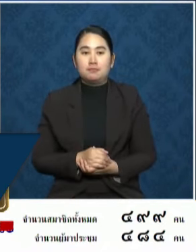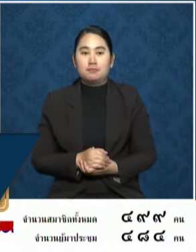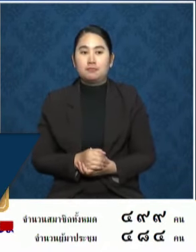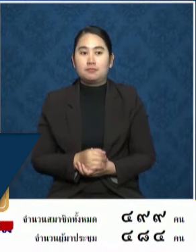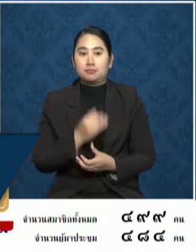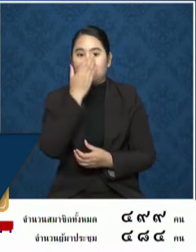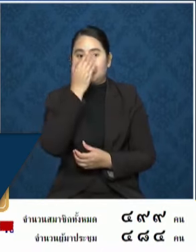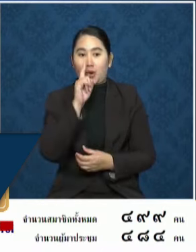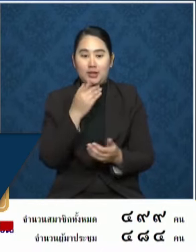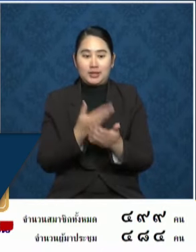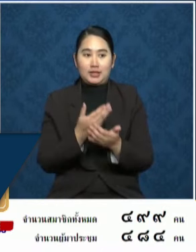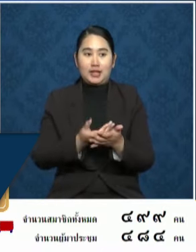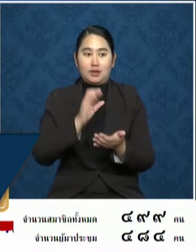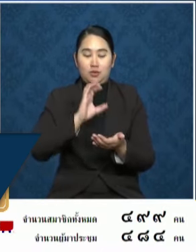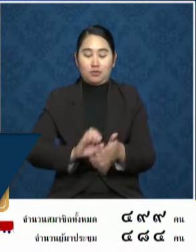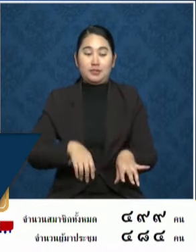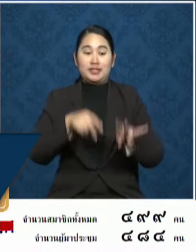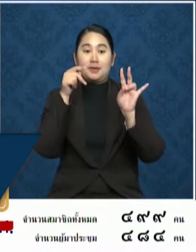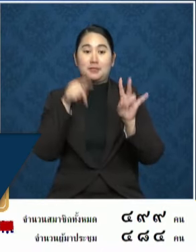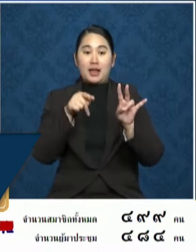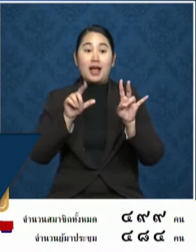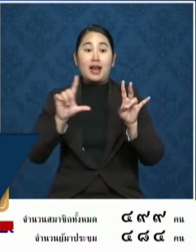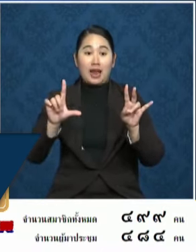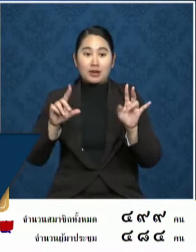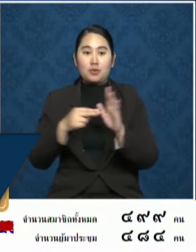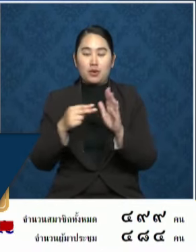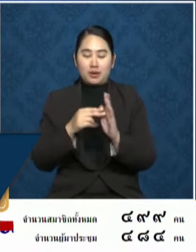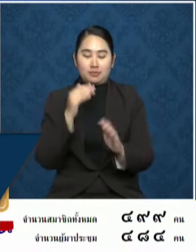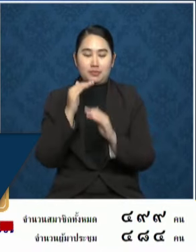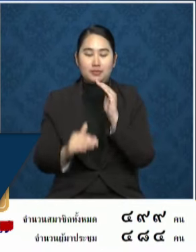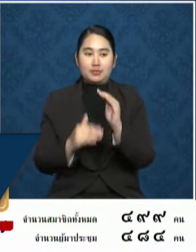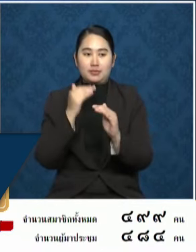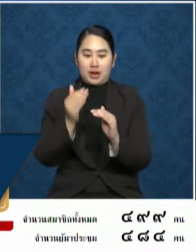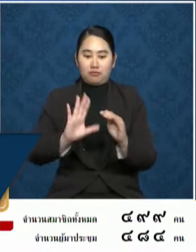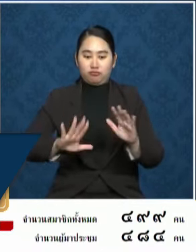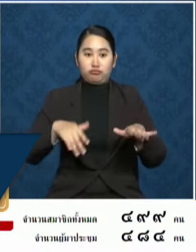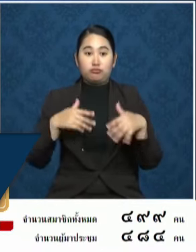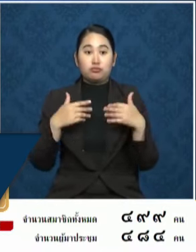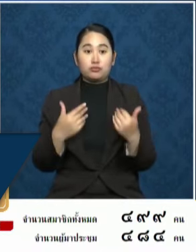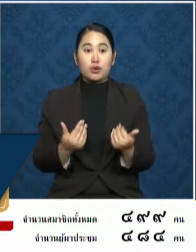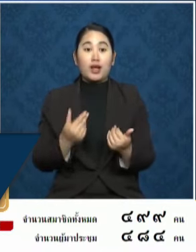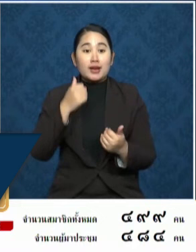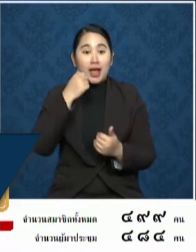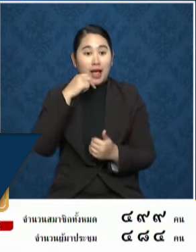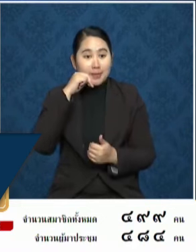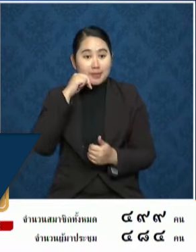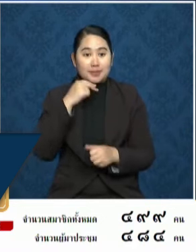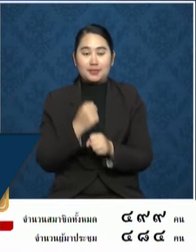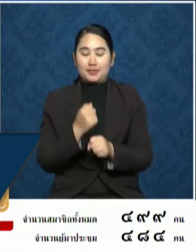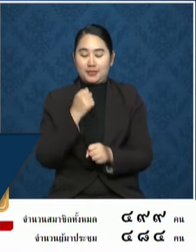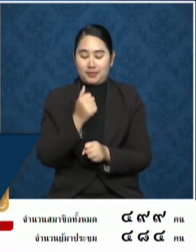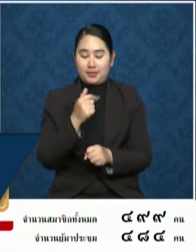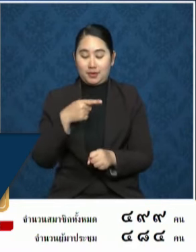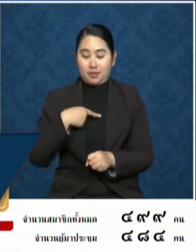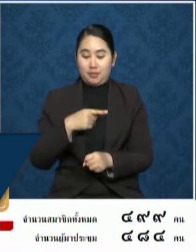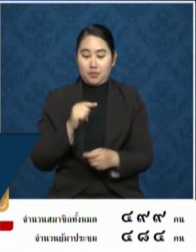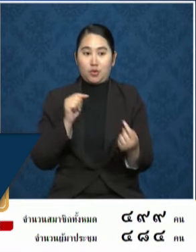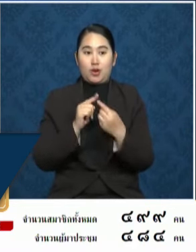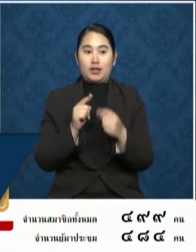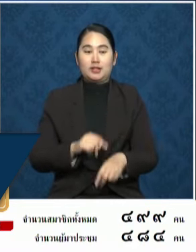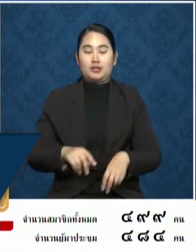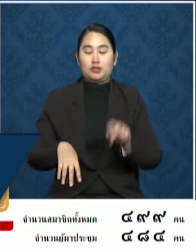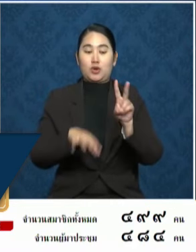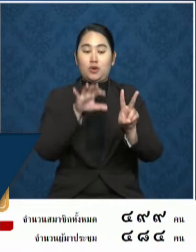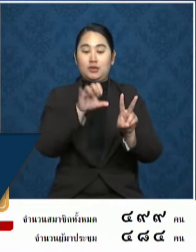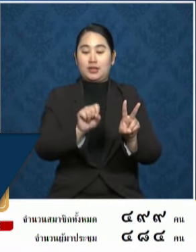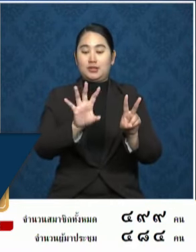ด้วยงบประมาณเพียง 7,000กว่าล้านเท่านั้นนะครับก็สามารถพัฒนาฟื้นฟูแหล่งน้ำให้มีพื้นที่ได้รับประโยชน์ถึง240,000